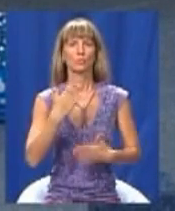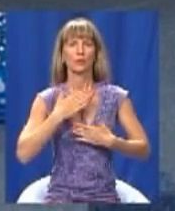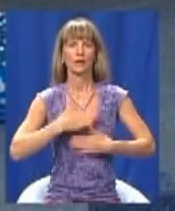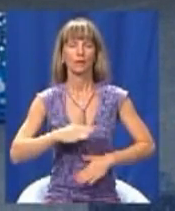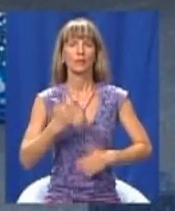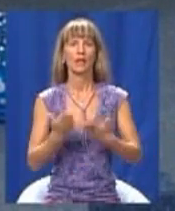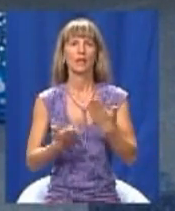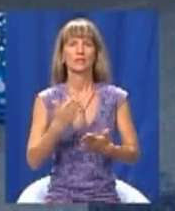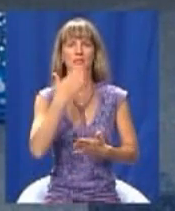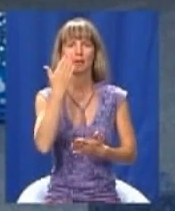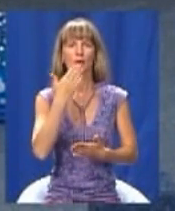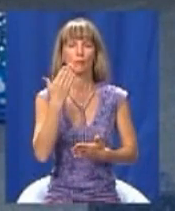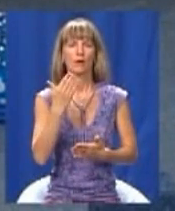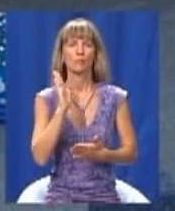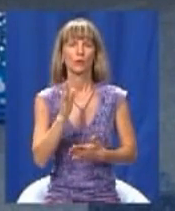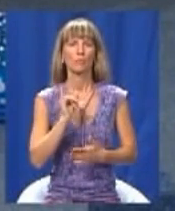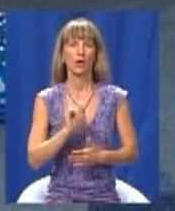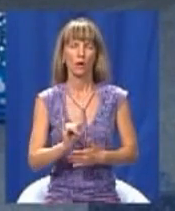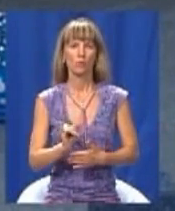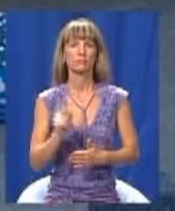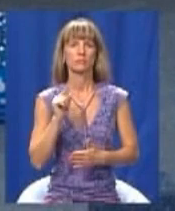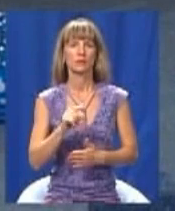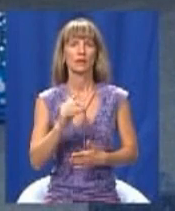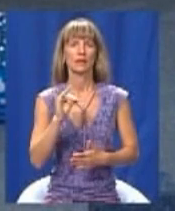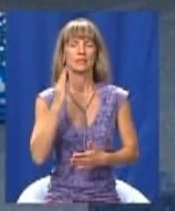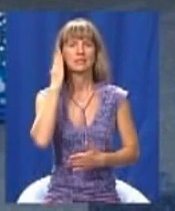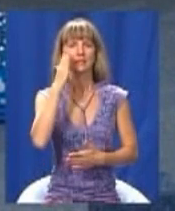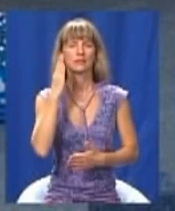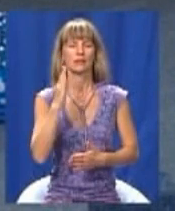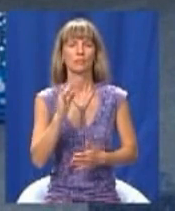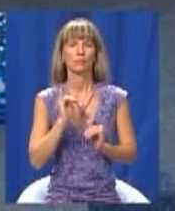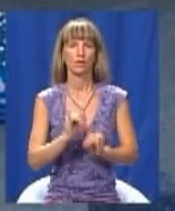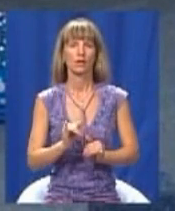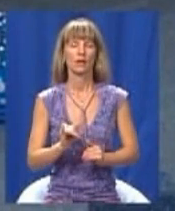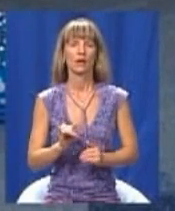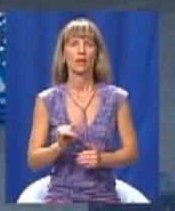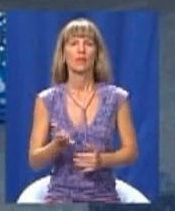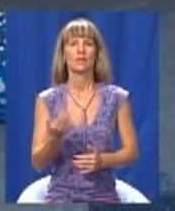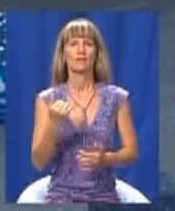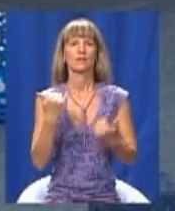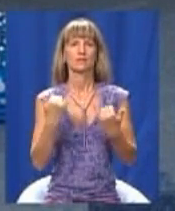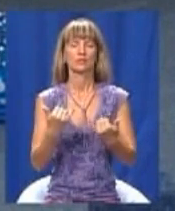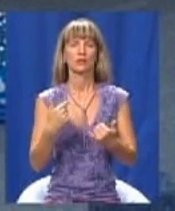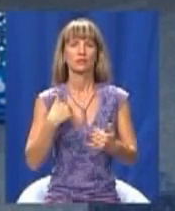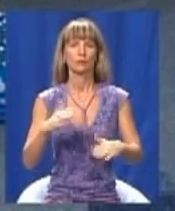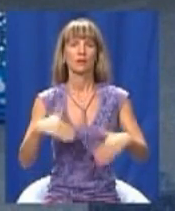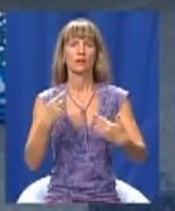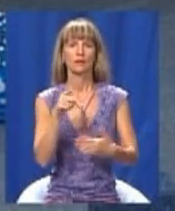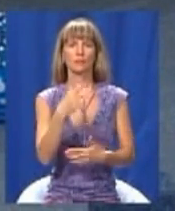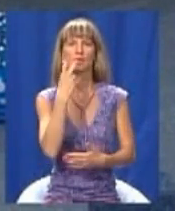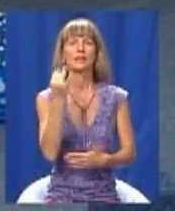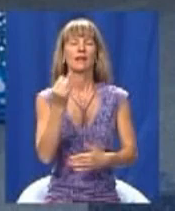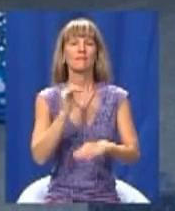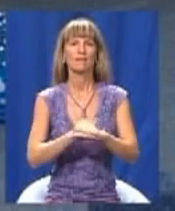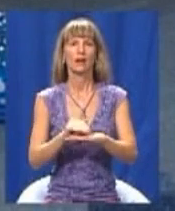А якщо запахи будуть не дуже гарні, тоді і сни якісь не дуже хороші. А давайте зараз я пропоную подивитися